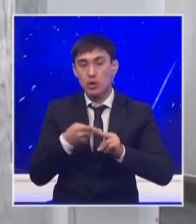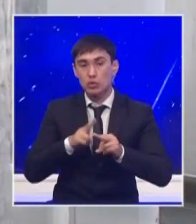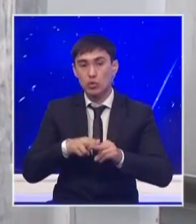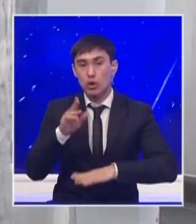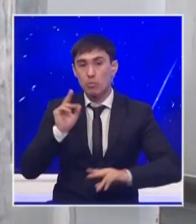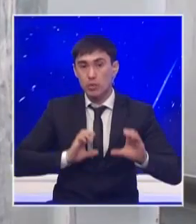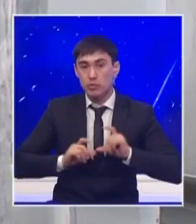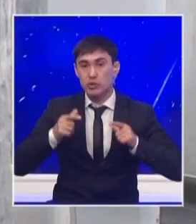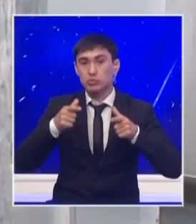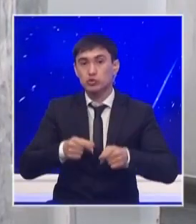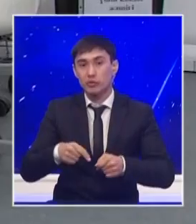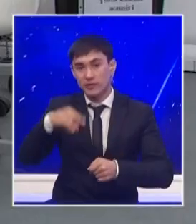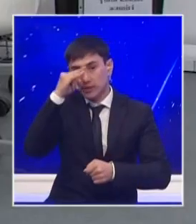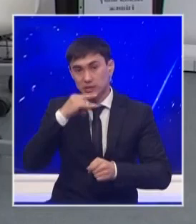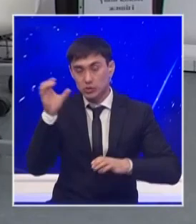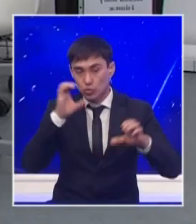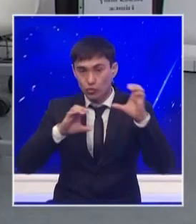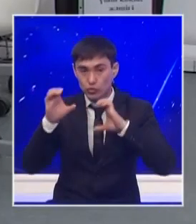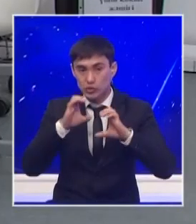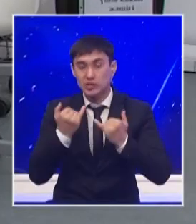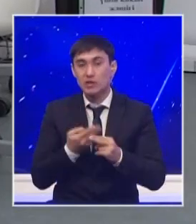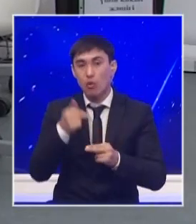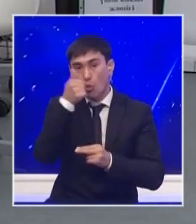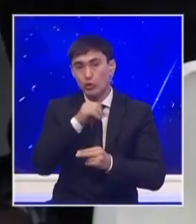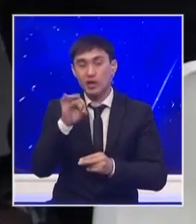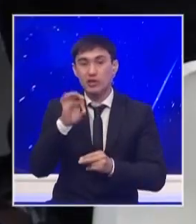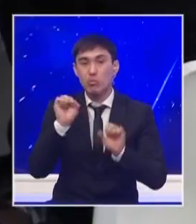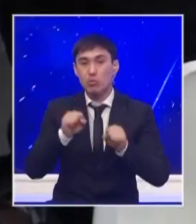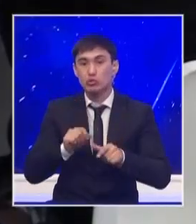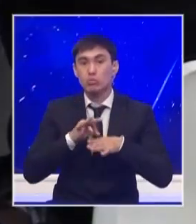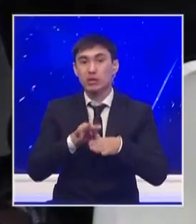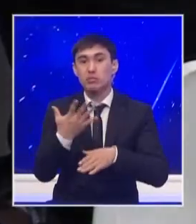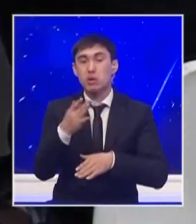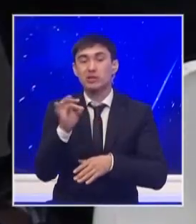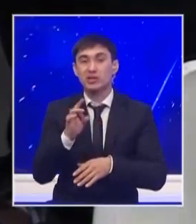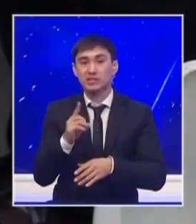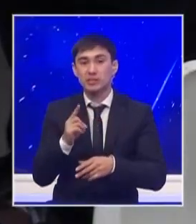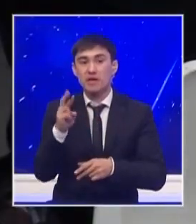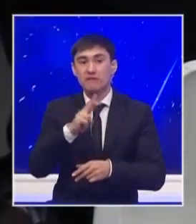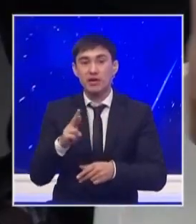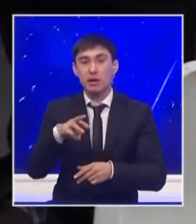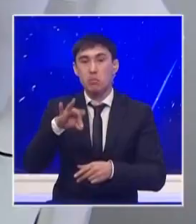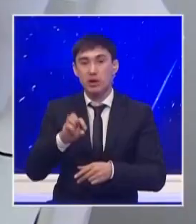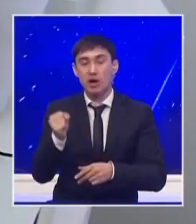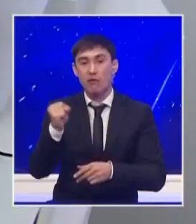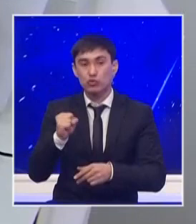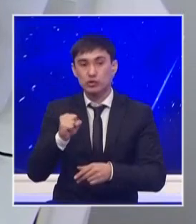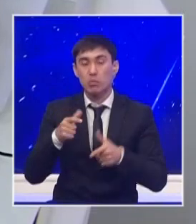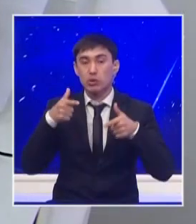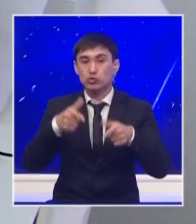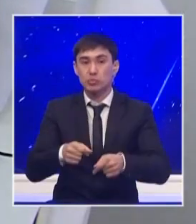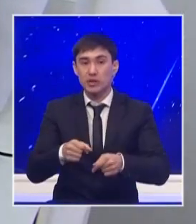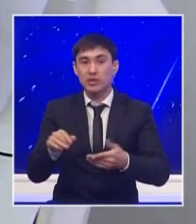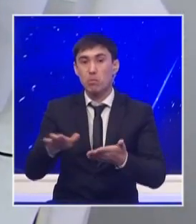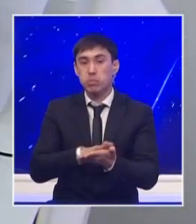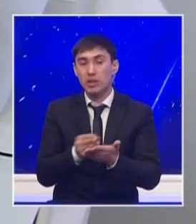абитуриенты поступают в казахстанские ВУЗы с нынешнего года ЕНТ можно будет пройти пять раз в январе-марте и августе для поступления